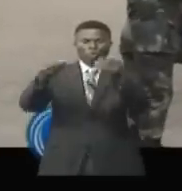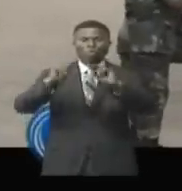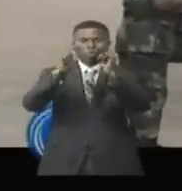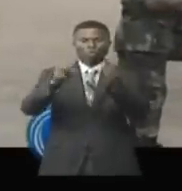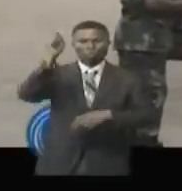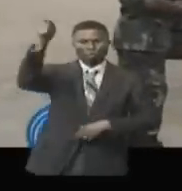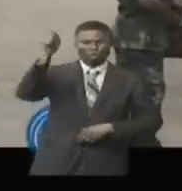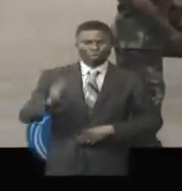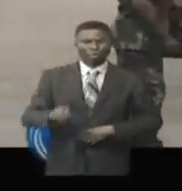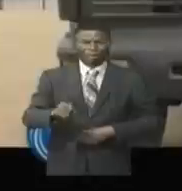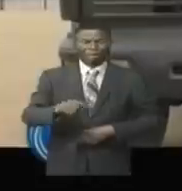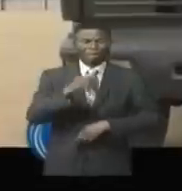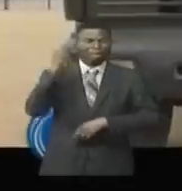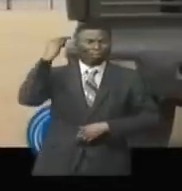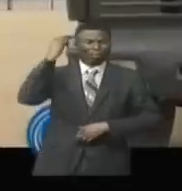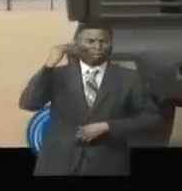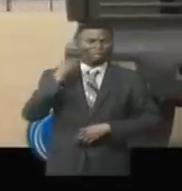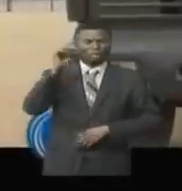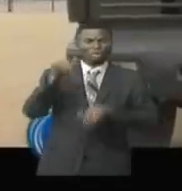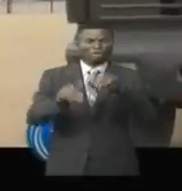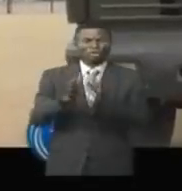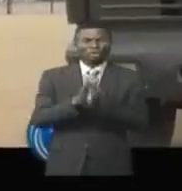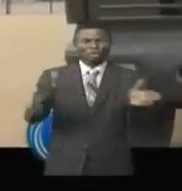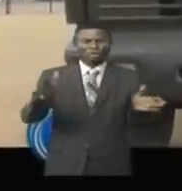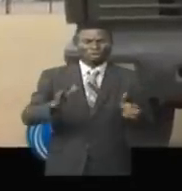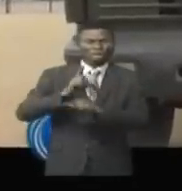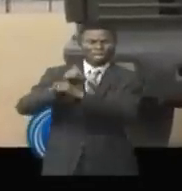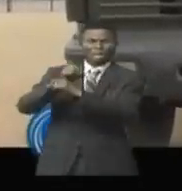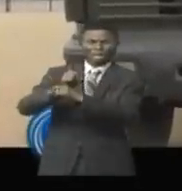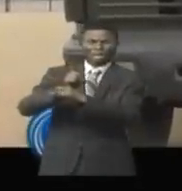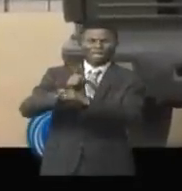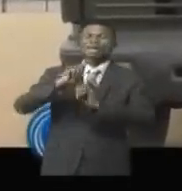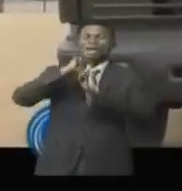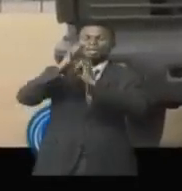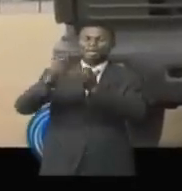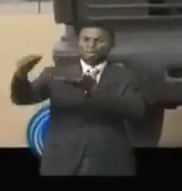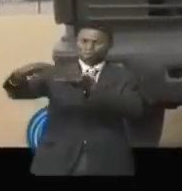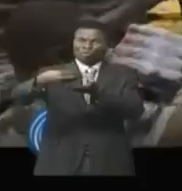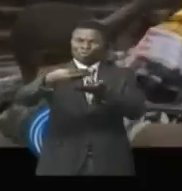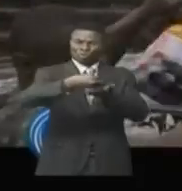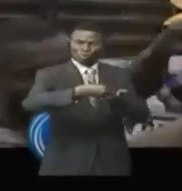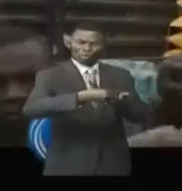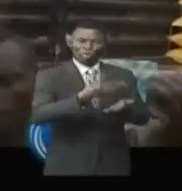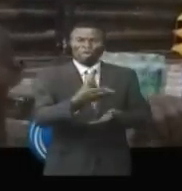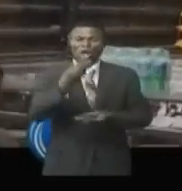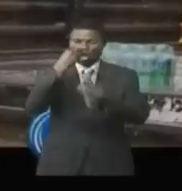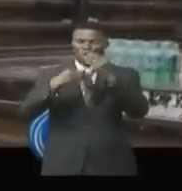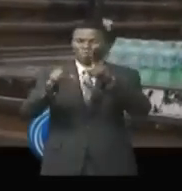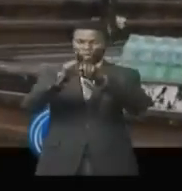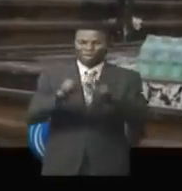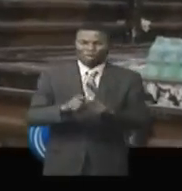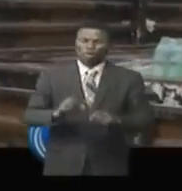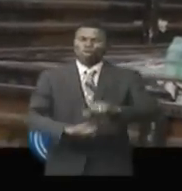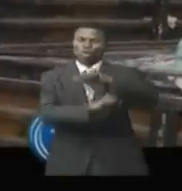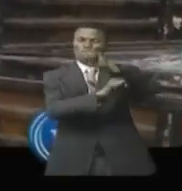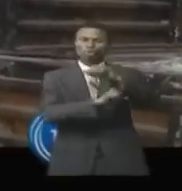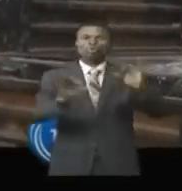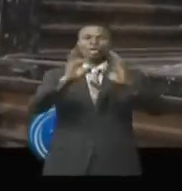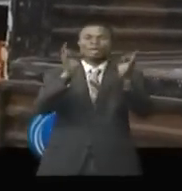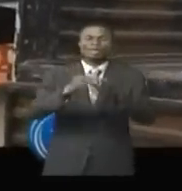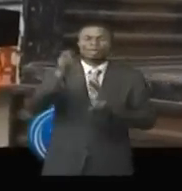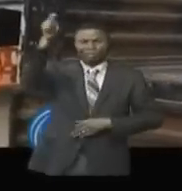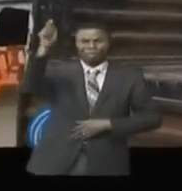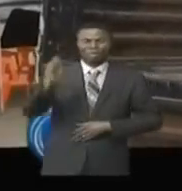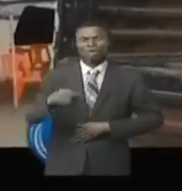par les biais du secrétariat général à la défense du troisième lot des dons collectés en vivres et non-vivres destinés à l'assistance des familles des militaires engagés dans